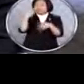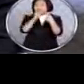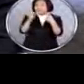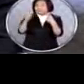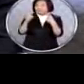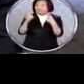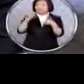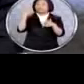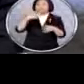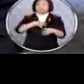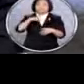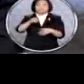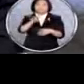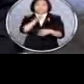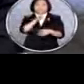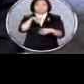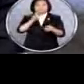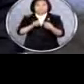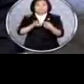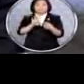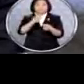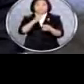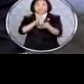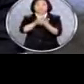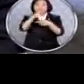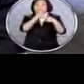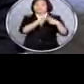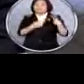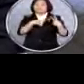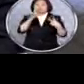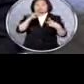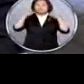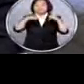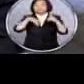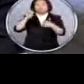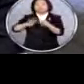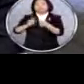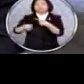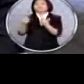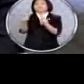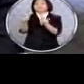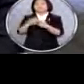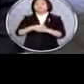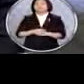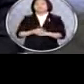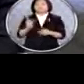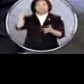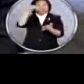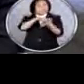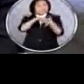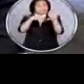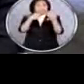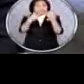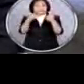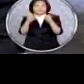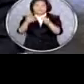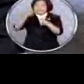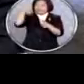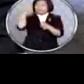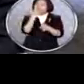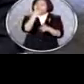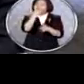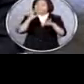总统一度要承认了，可是他跳出来否认。我的感觉很奇怪的就是说，九二共识在李前总